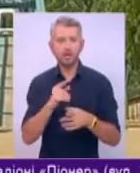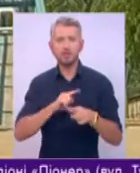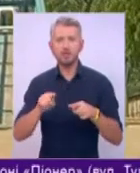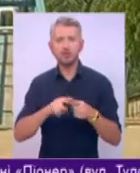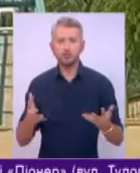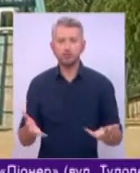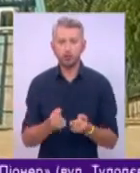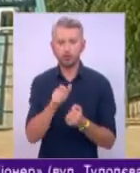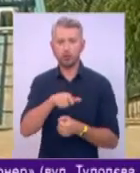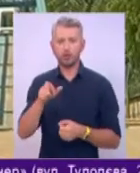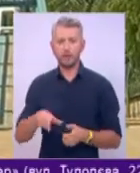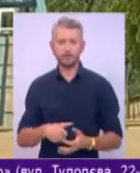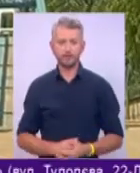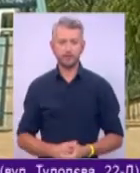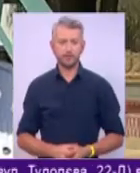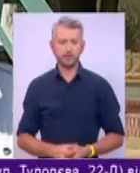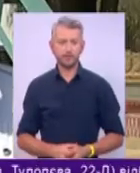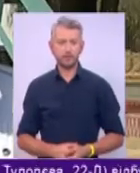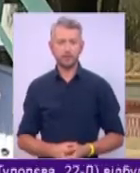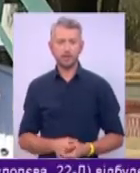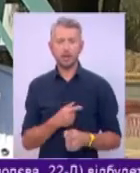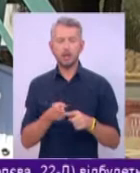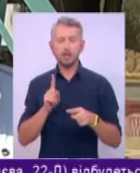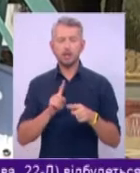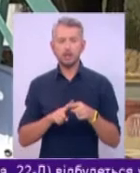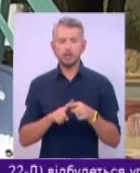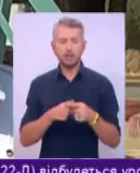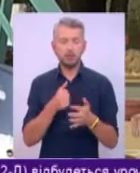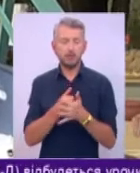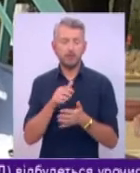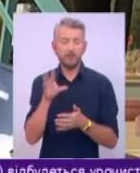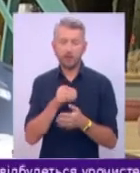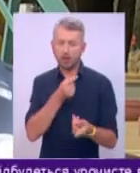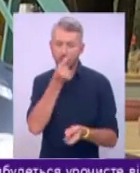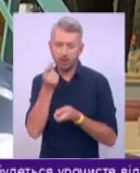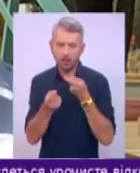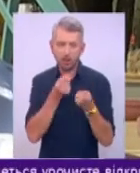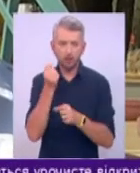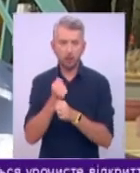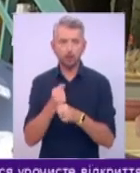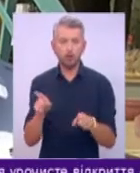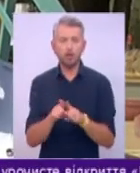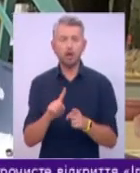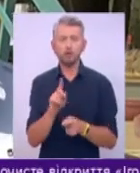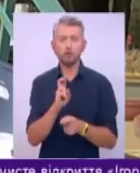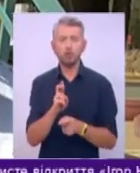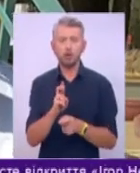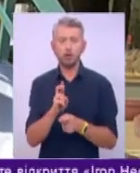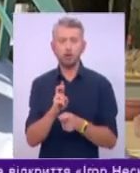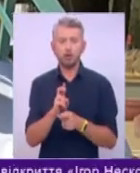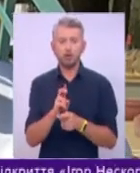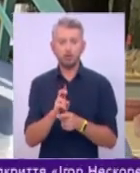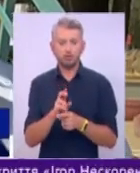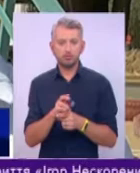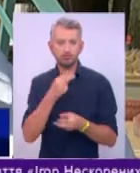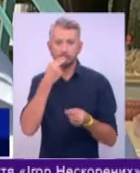пришвидшують порятунок людей. Це до найменшої деталі, до дрібниці зроблено так, щоб оптимізувати рятувальну